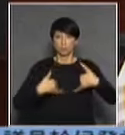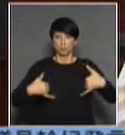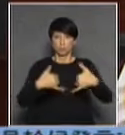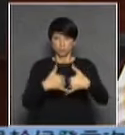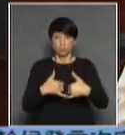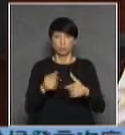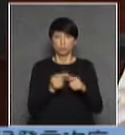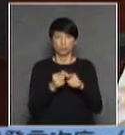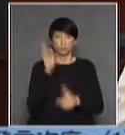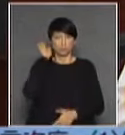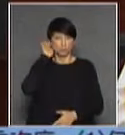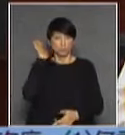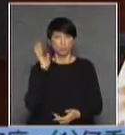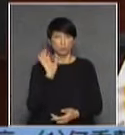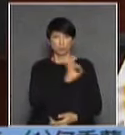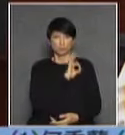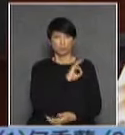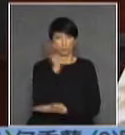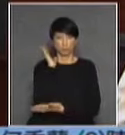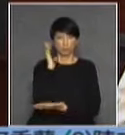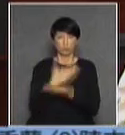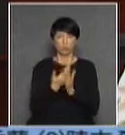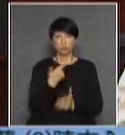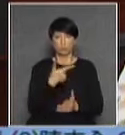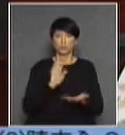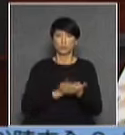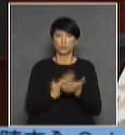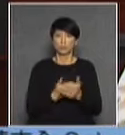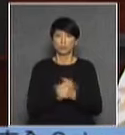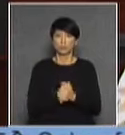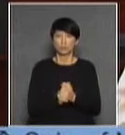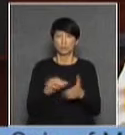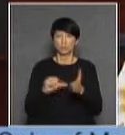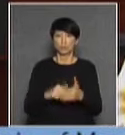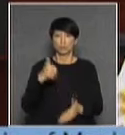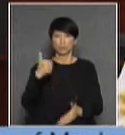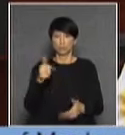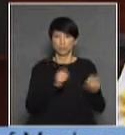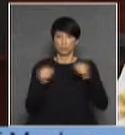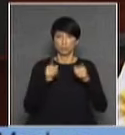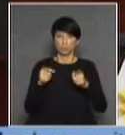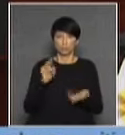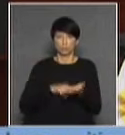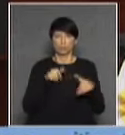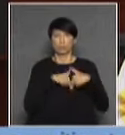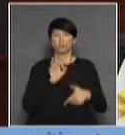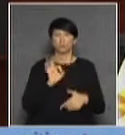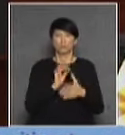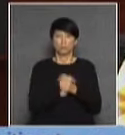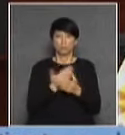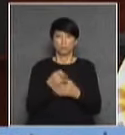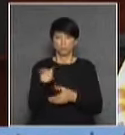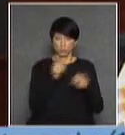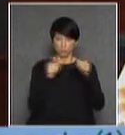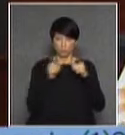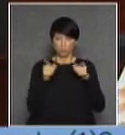聽會。咁但係我自己對呢個所謂即係最佳執行指引呢，我係完全冇信心嘅。因為呢啲指引